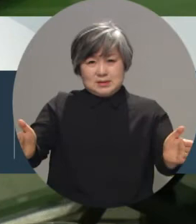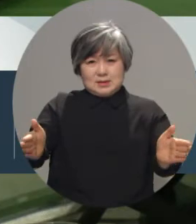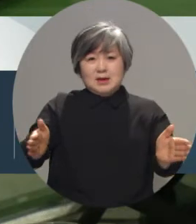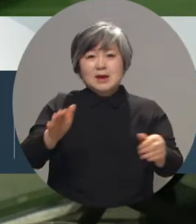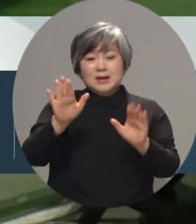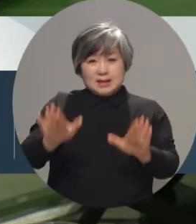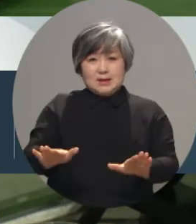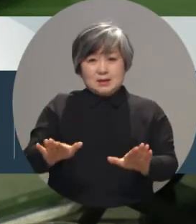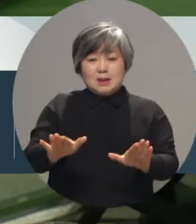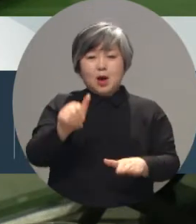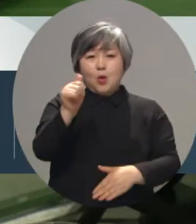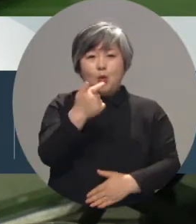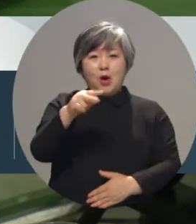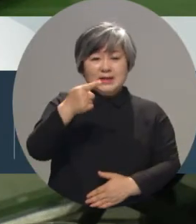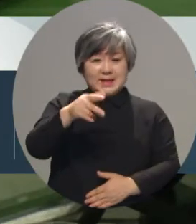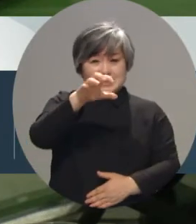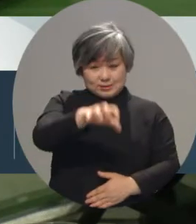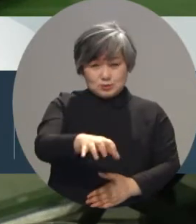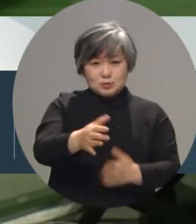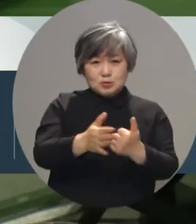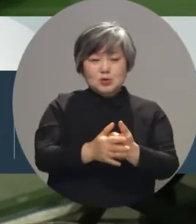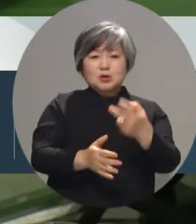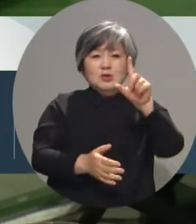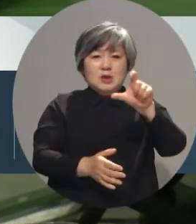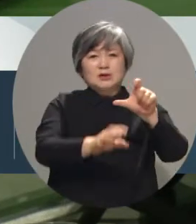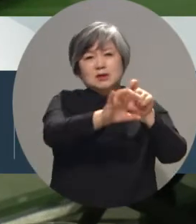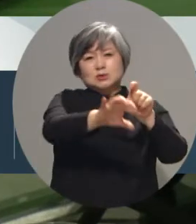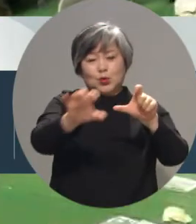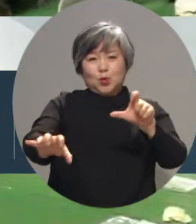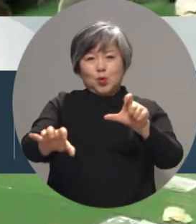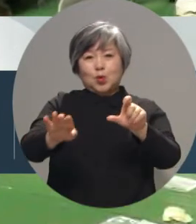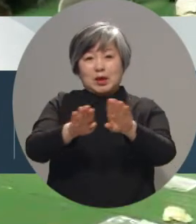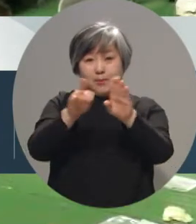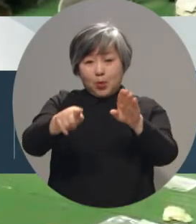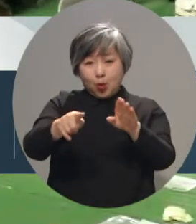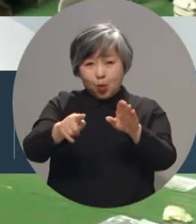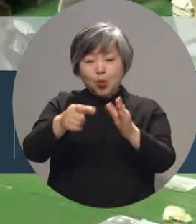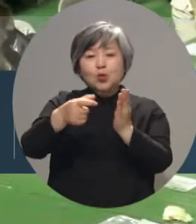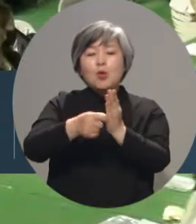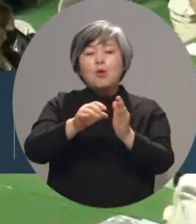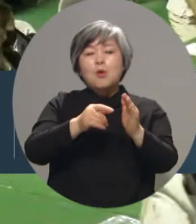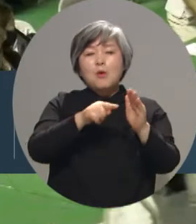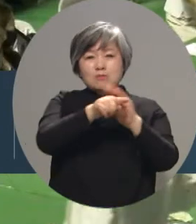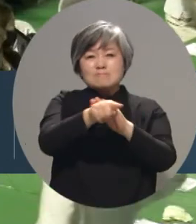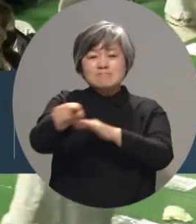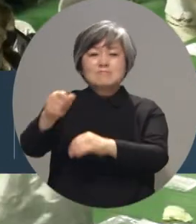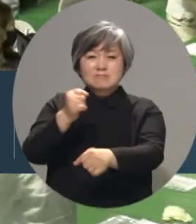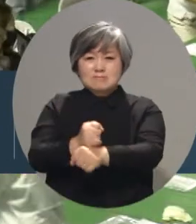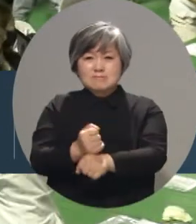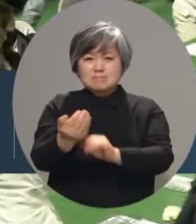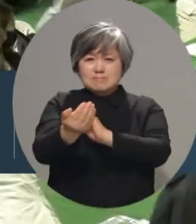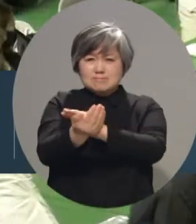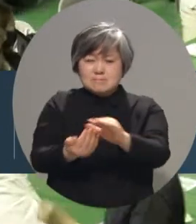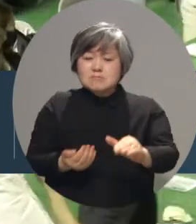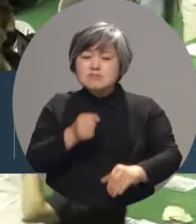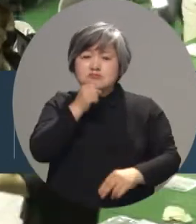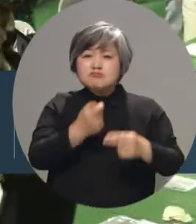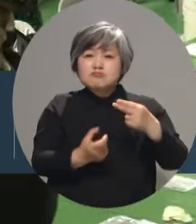투표함은 이곳 화산체육관을 비롯해 도내 15개 개표소로 전달됩니다. 사전투표까지 합친 누적